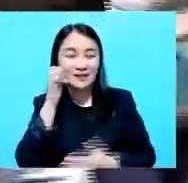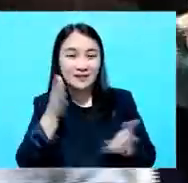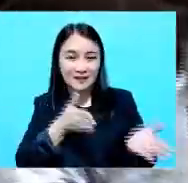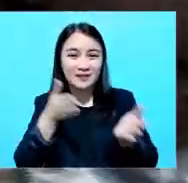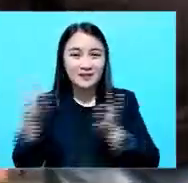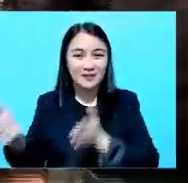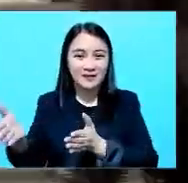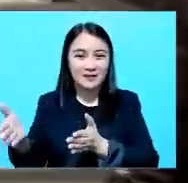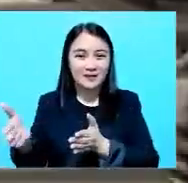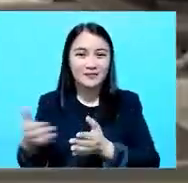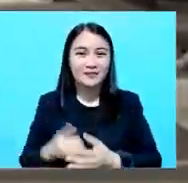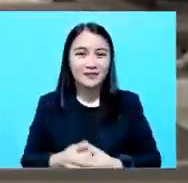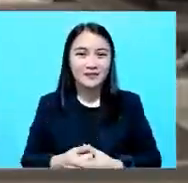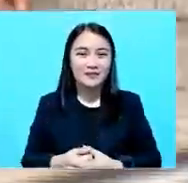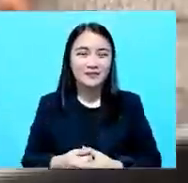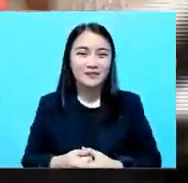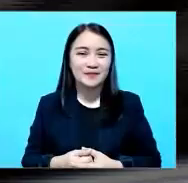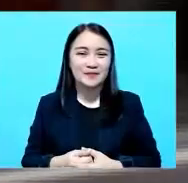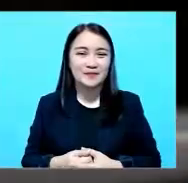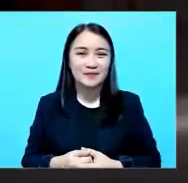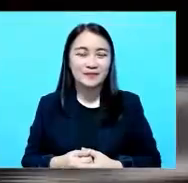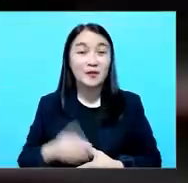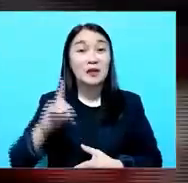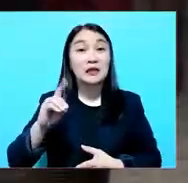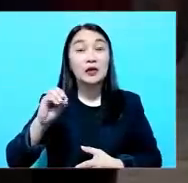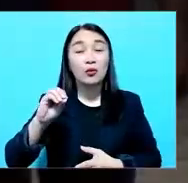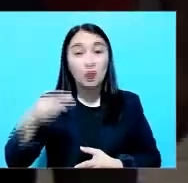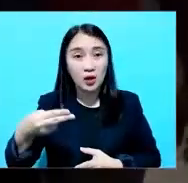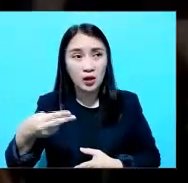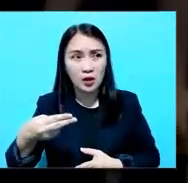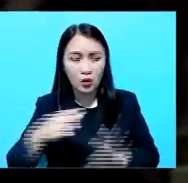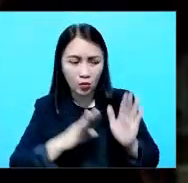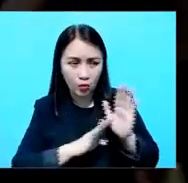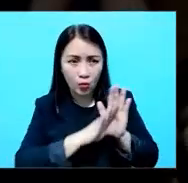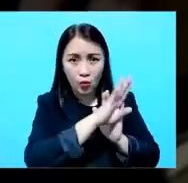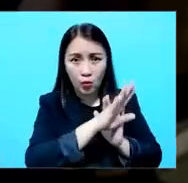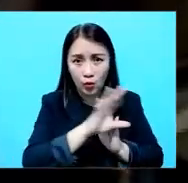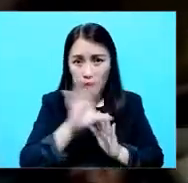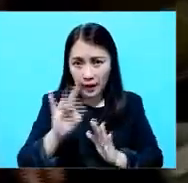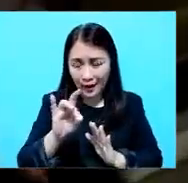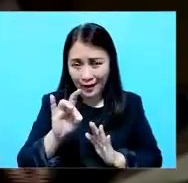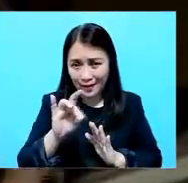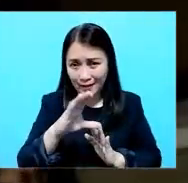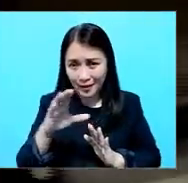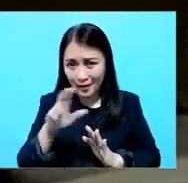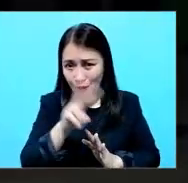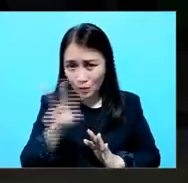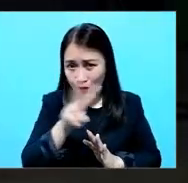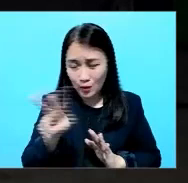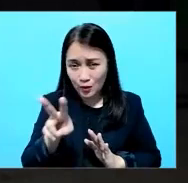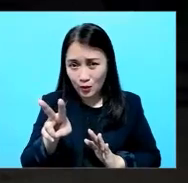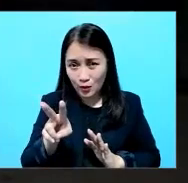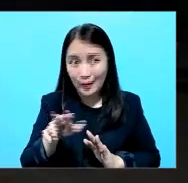Batay sa mismong datos ng Department of Health, umakyat na sa 822 ang average daily cases ng COVID-19 sa bansa.